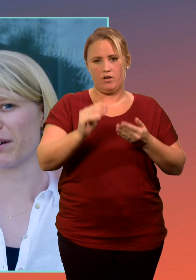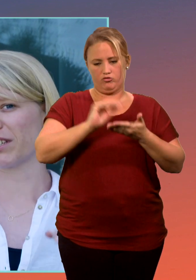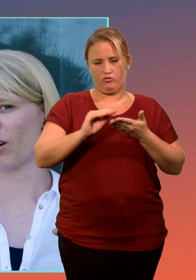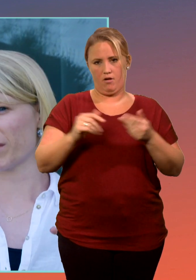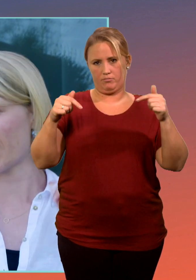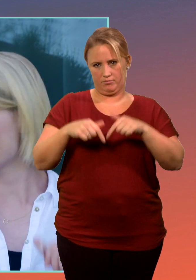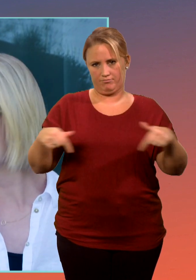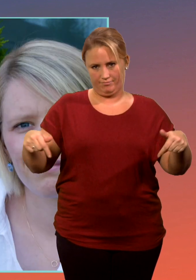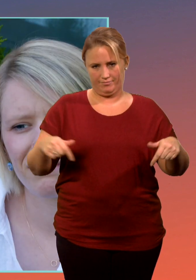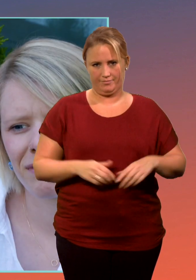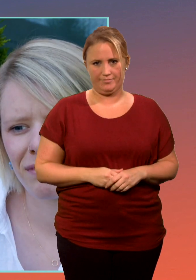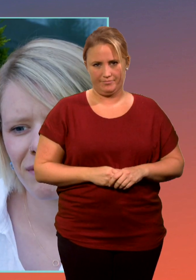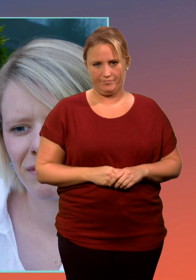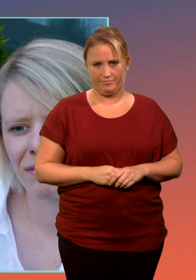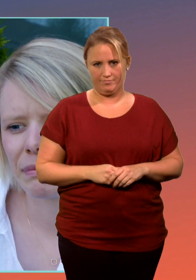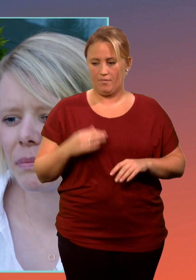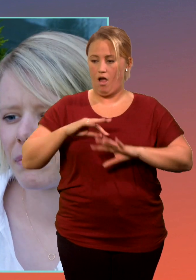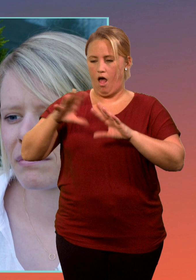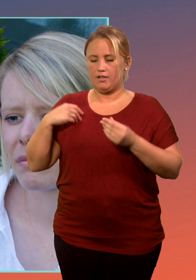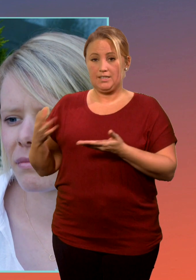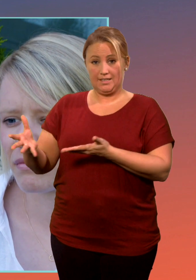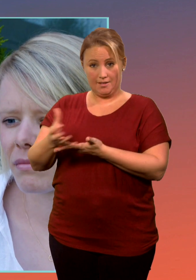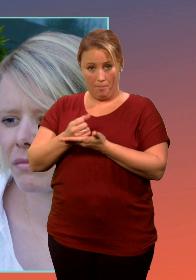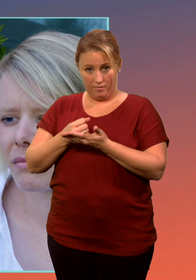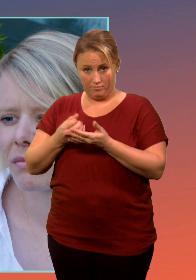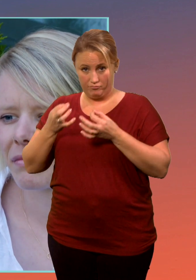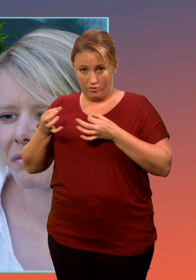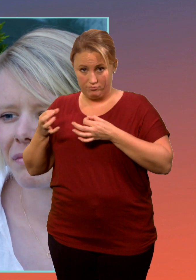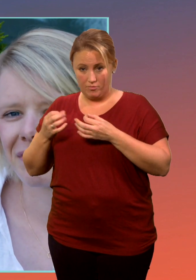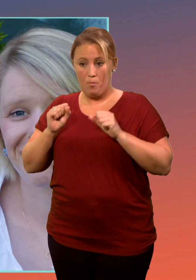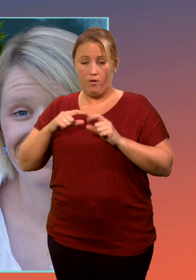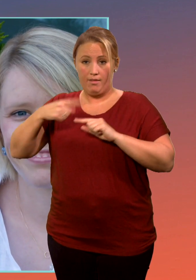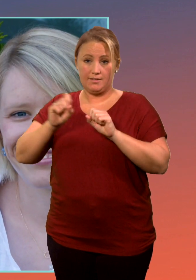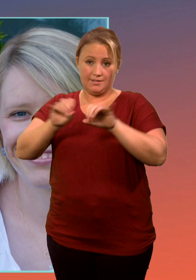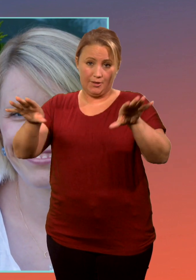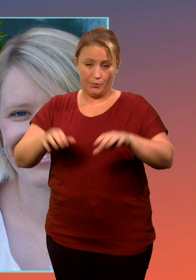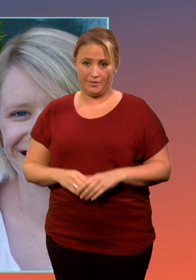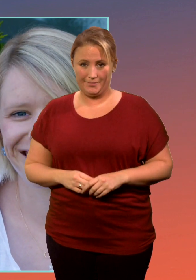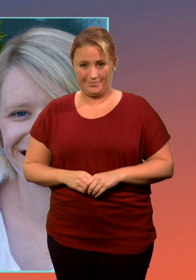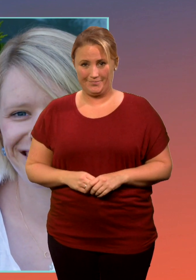hier unten bei uns in die Kommentare. Wir sammeln das Ganze und vielleicht machen wir da die nächste Folge draus.